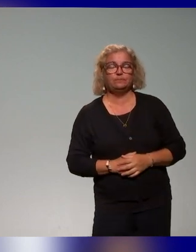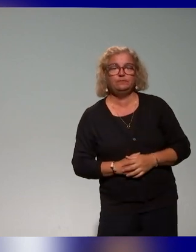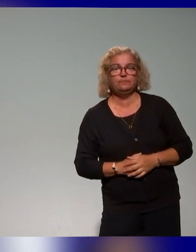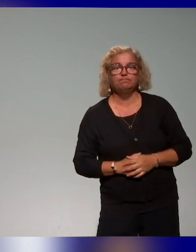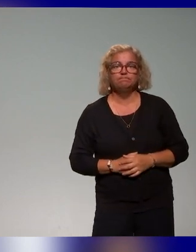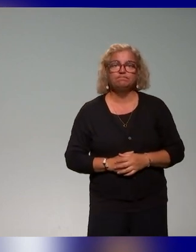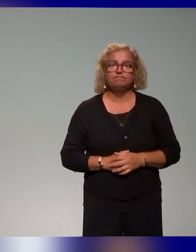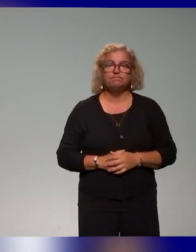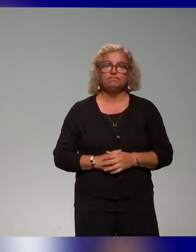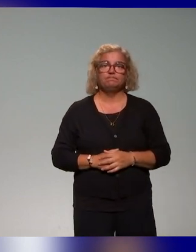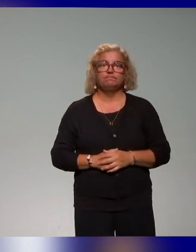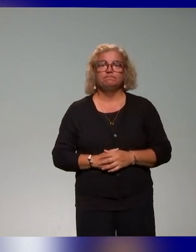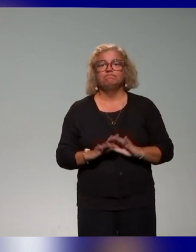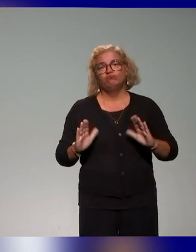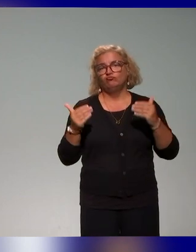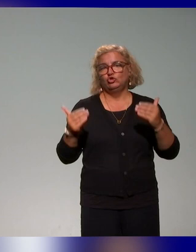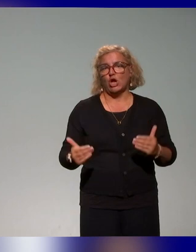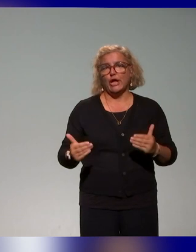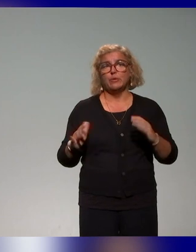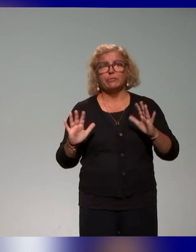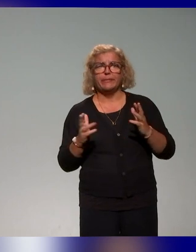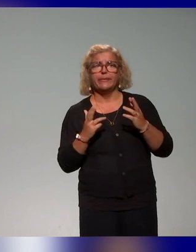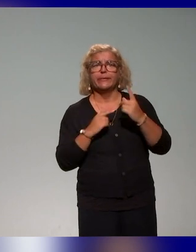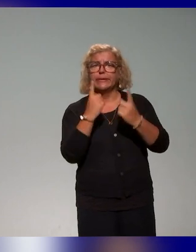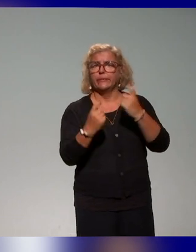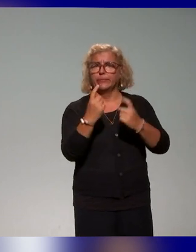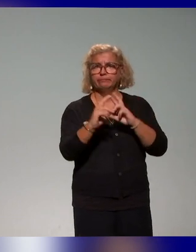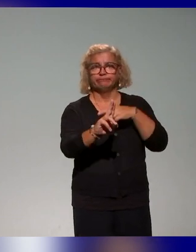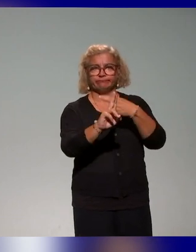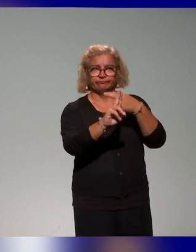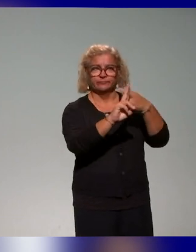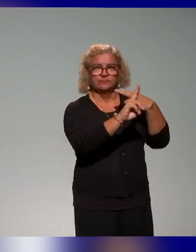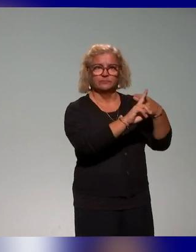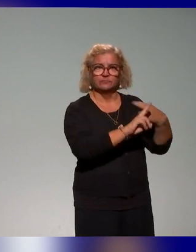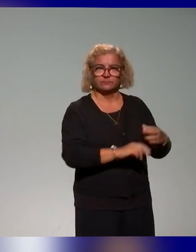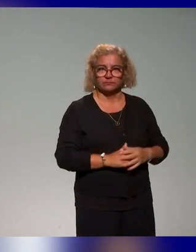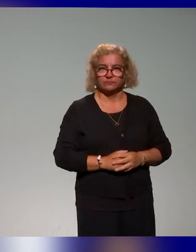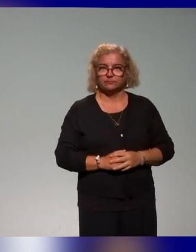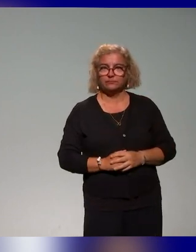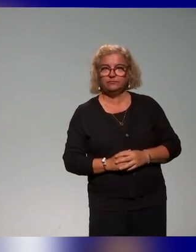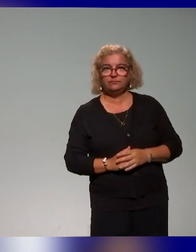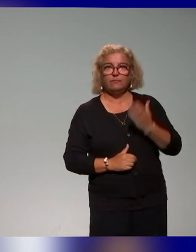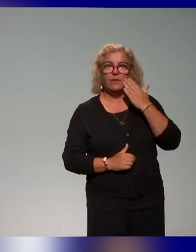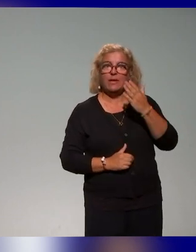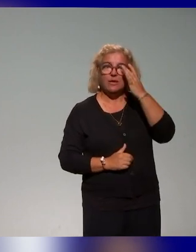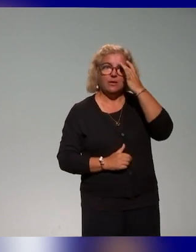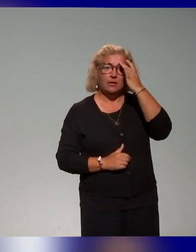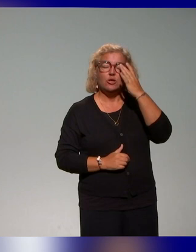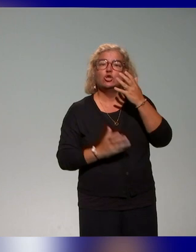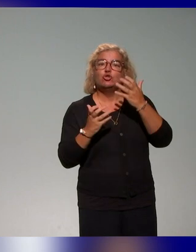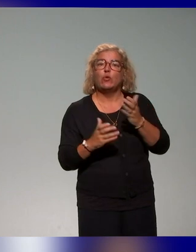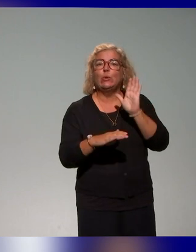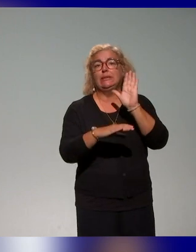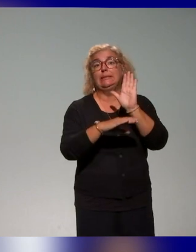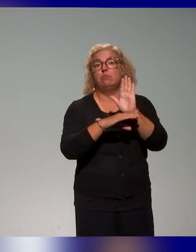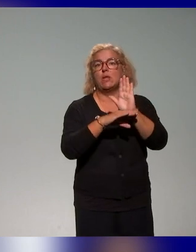Je vais peut-être m'arrêter là et puis après répondre éventuellement aux questions, mais moi je tenais vraiment à donner ce